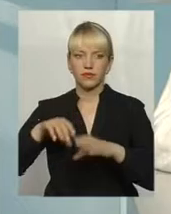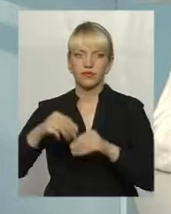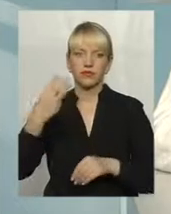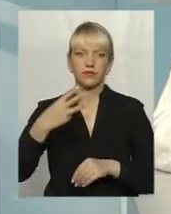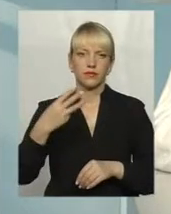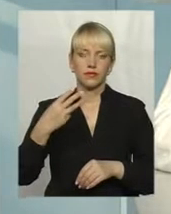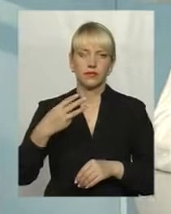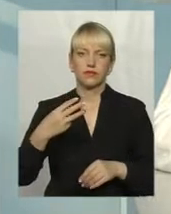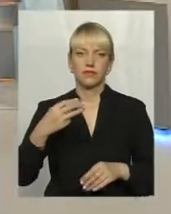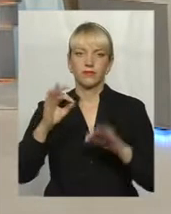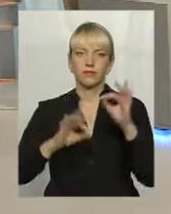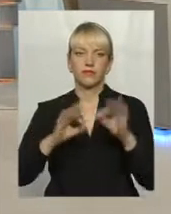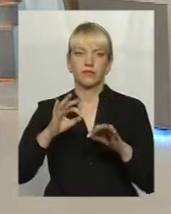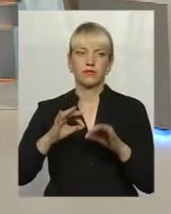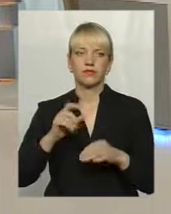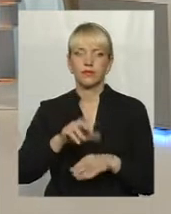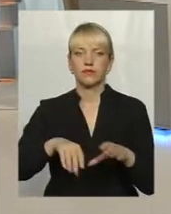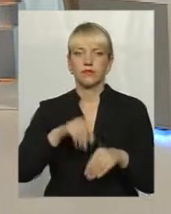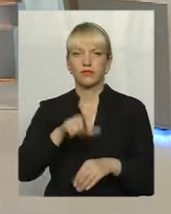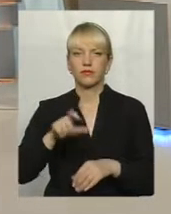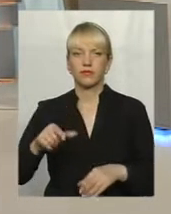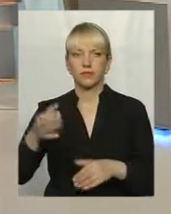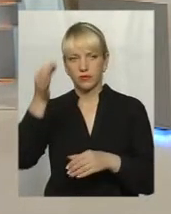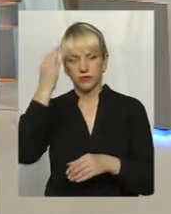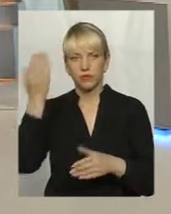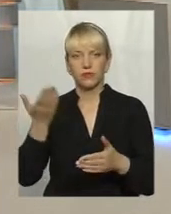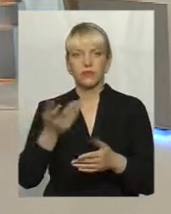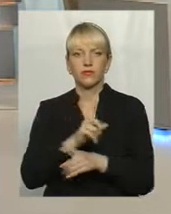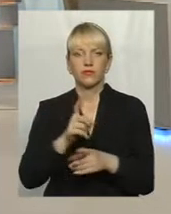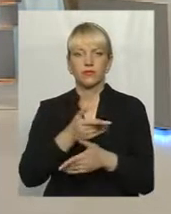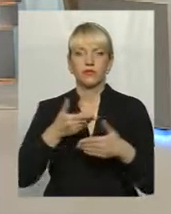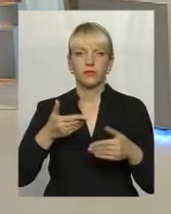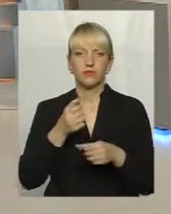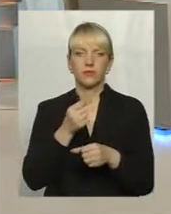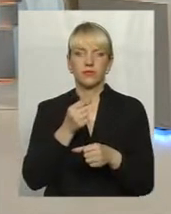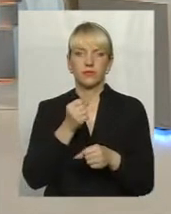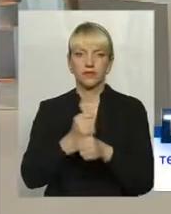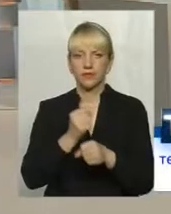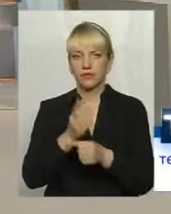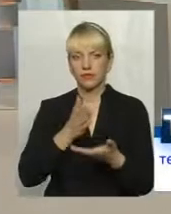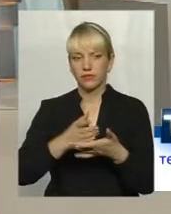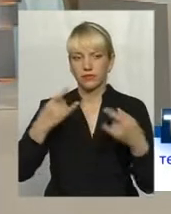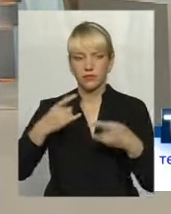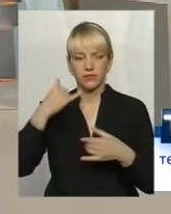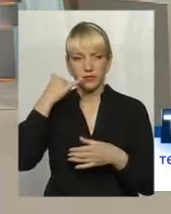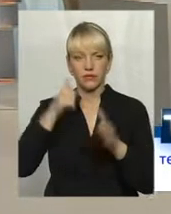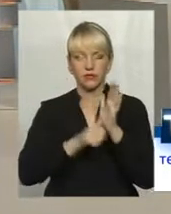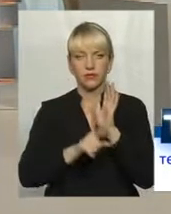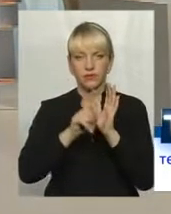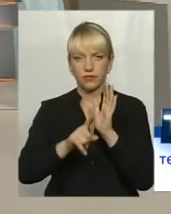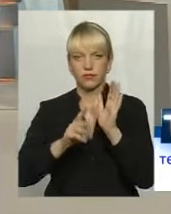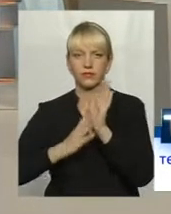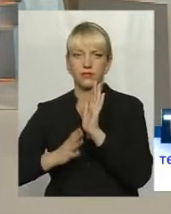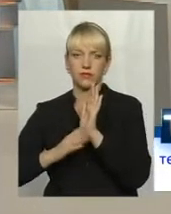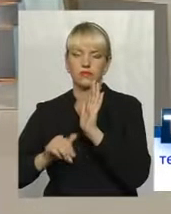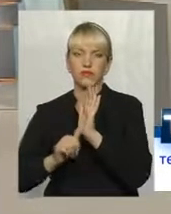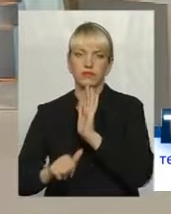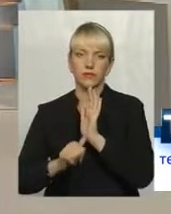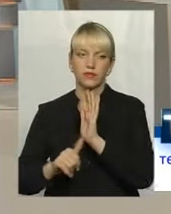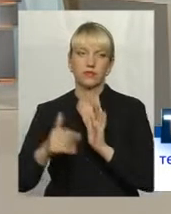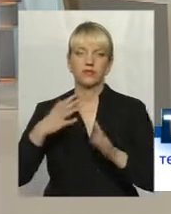парламенту. Так, нагадаю нашим глядачам, що ми у прямому ефірі. Телефонуйте нам, будь ласка, за номером 91 60